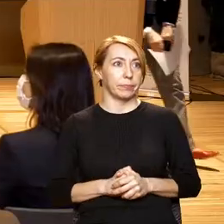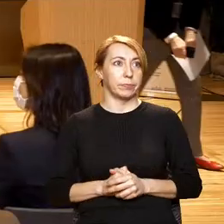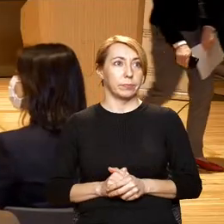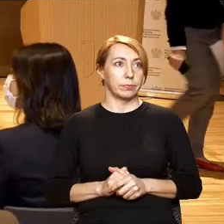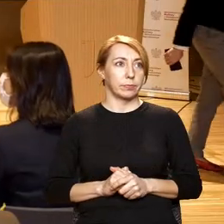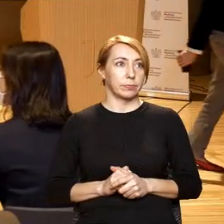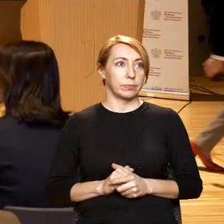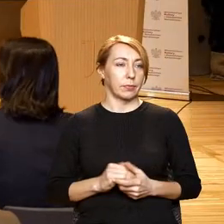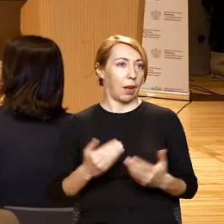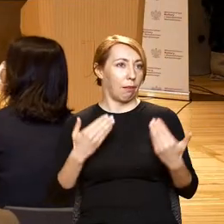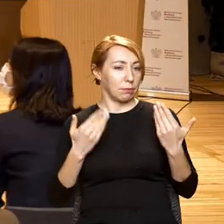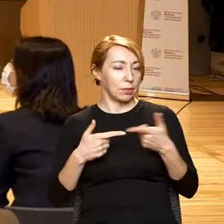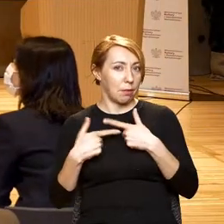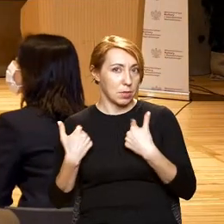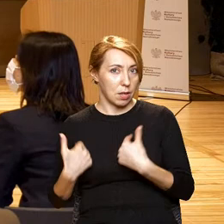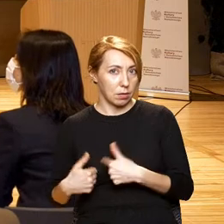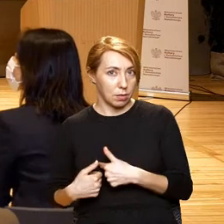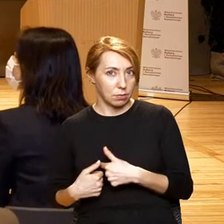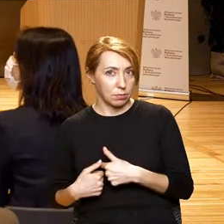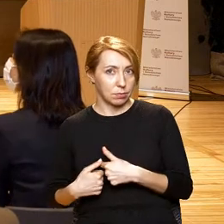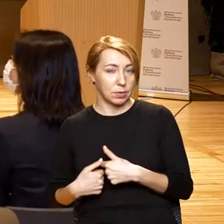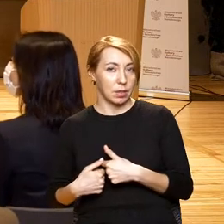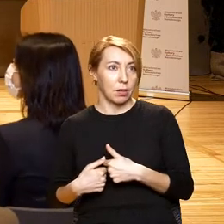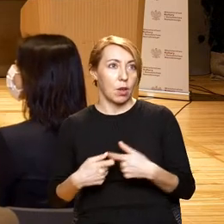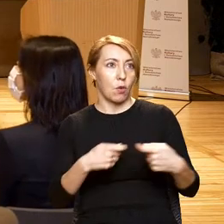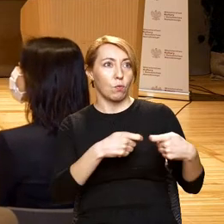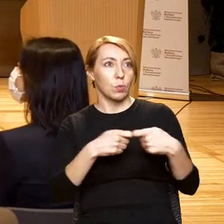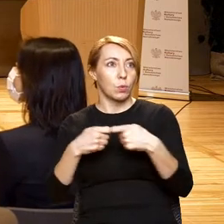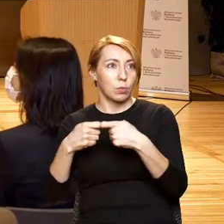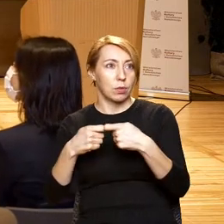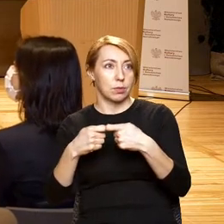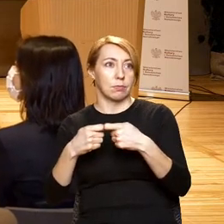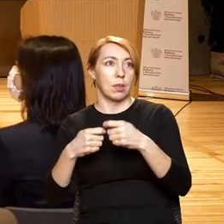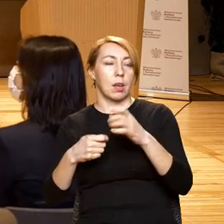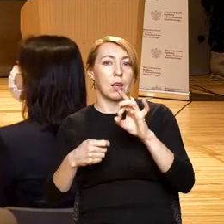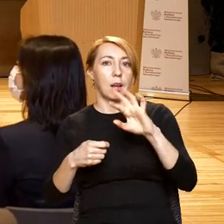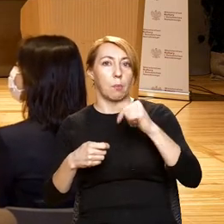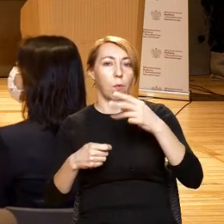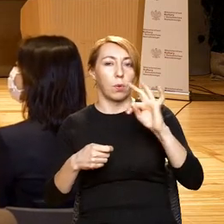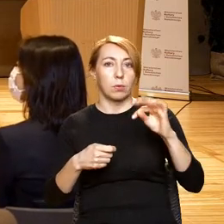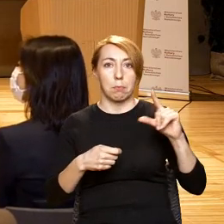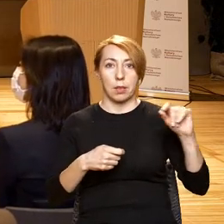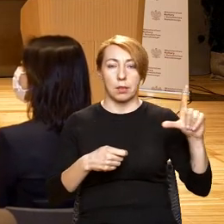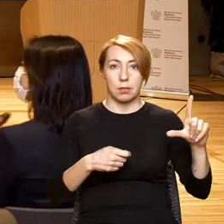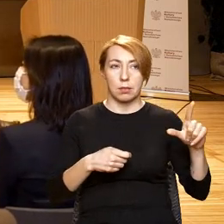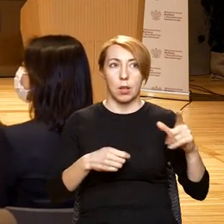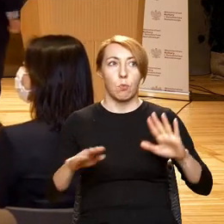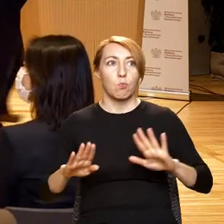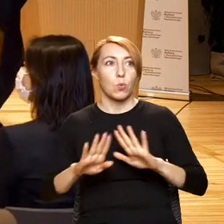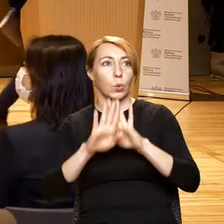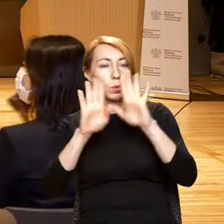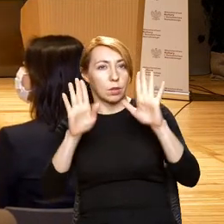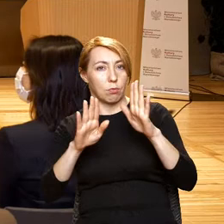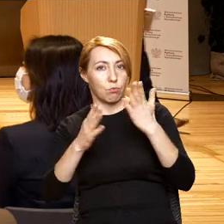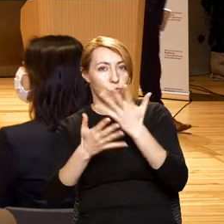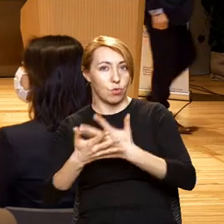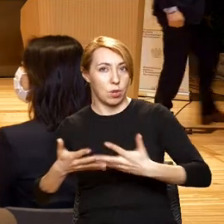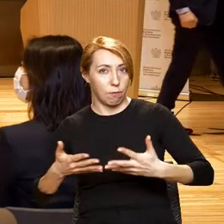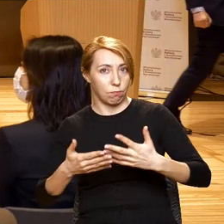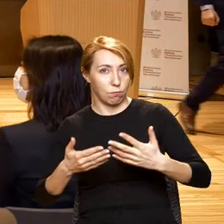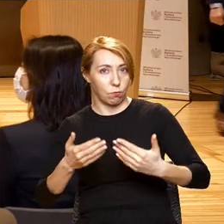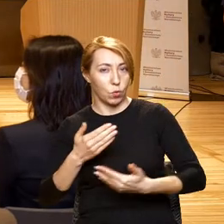bardzo serdecznie. Przy współpracy z serwisu do gramofonu.pl i Muzeum Ziem Wschodnich dawnej